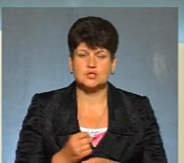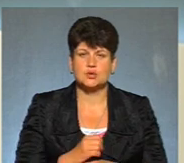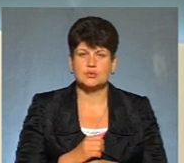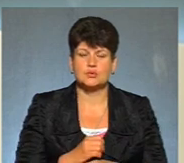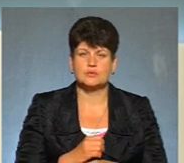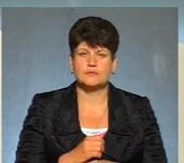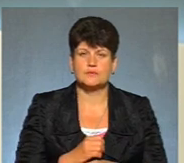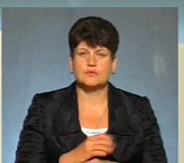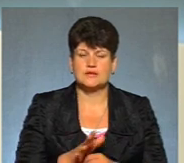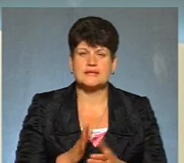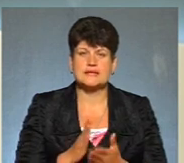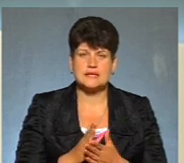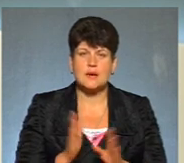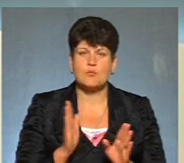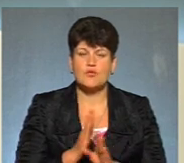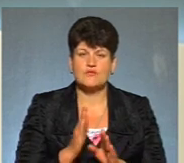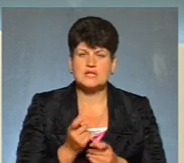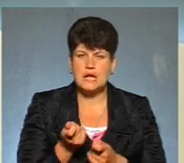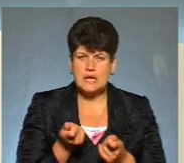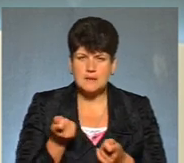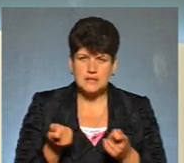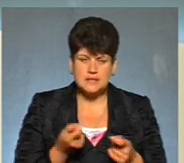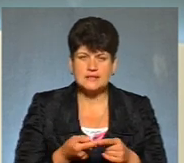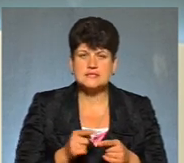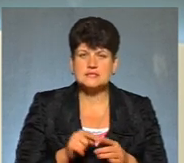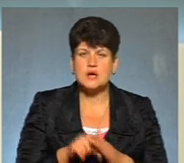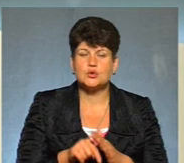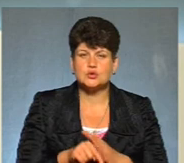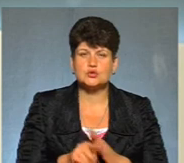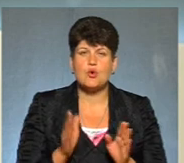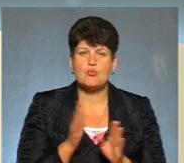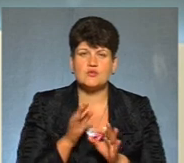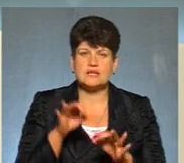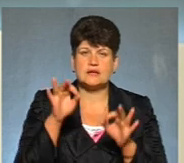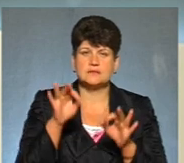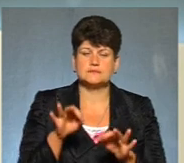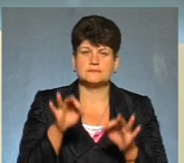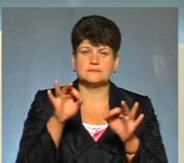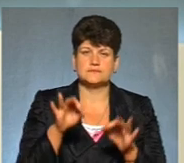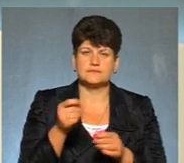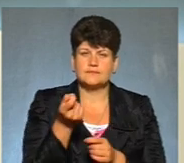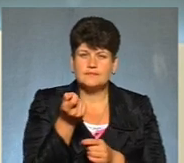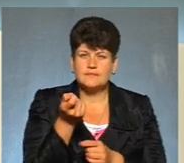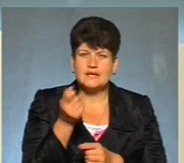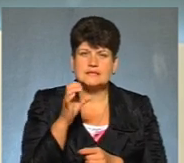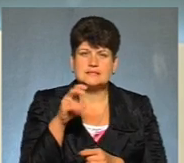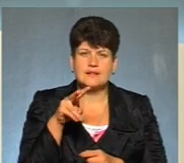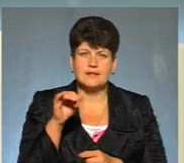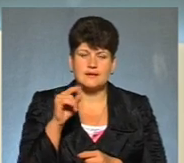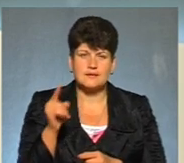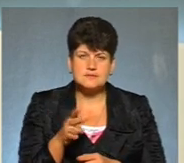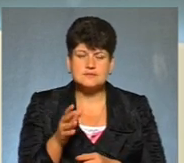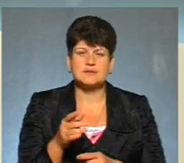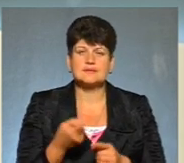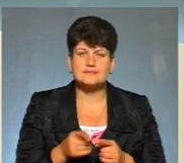є повітряно-краплинний. Це означає, що в повітрі зависають краплинки слизу.